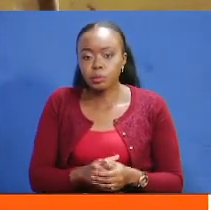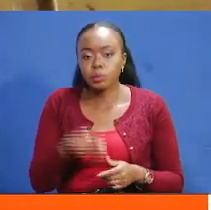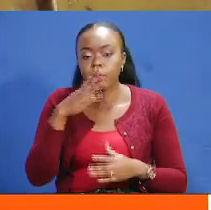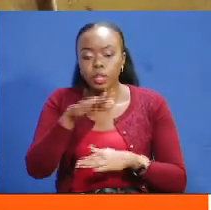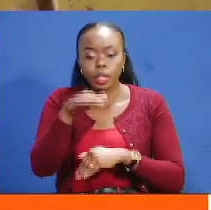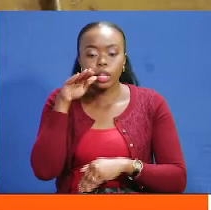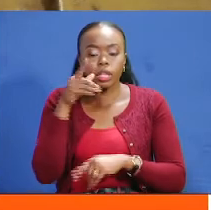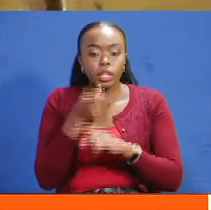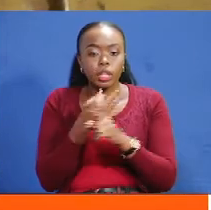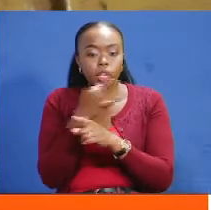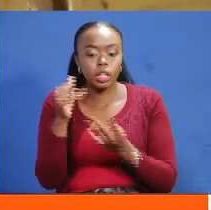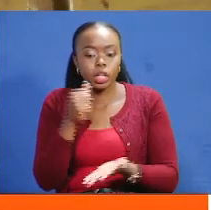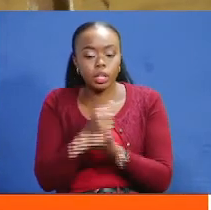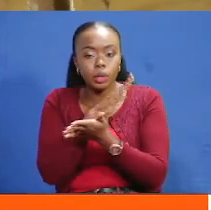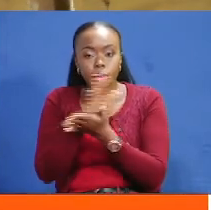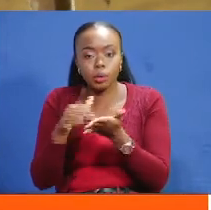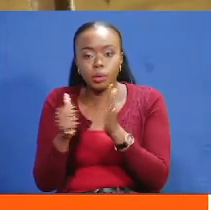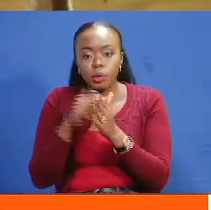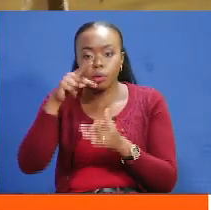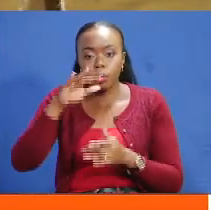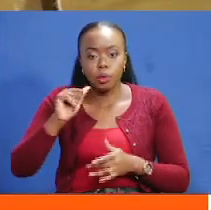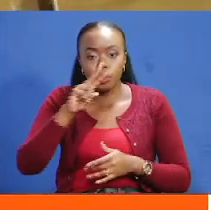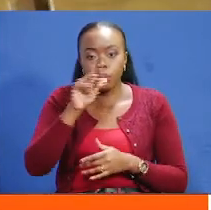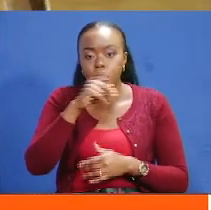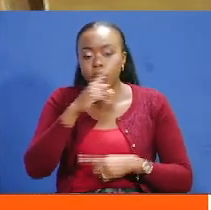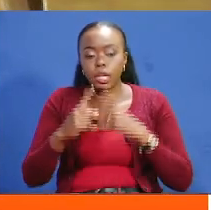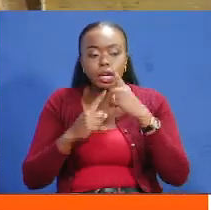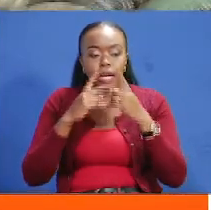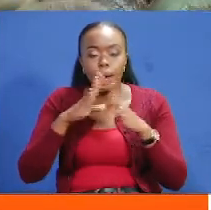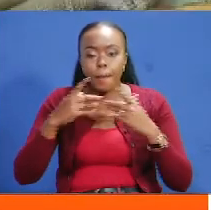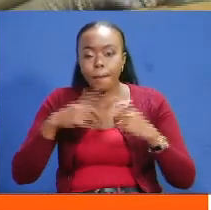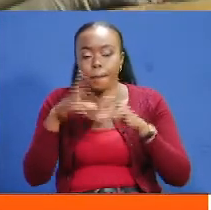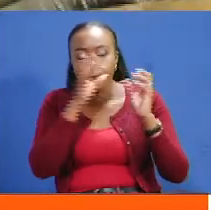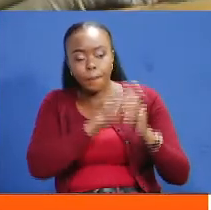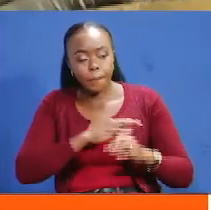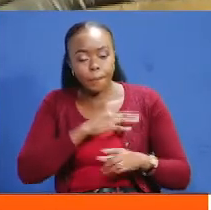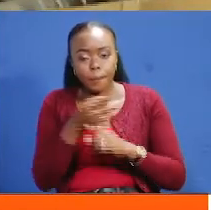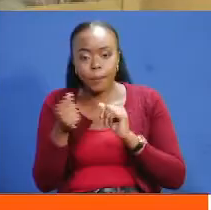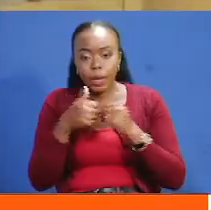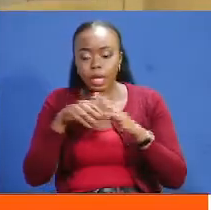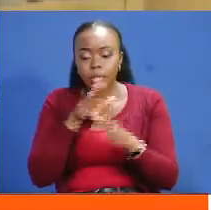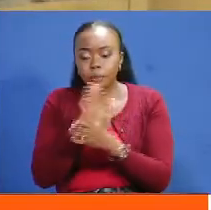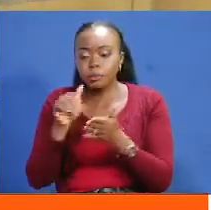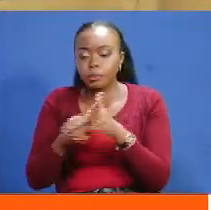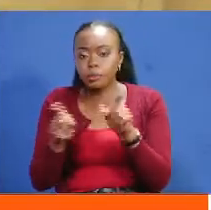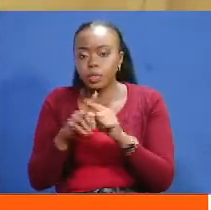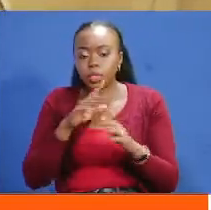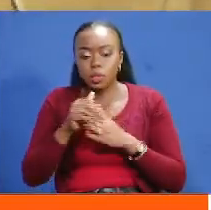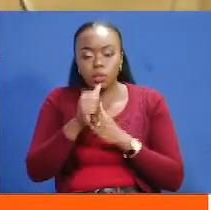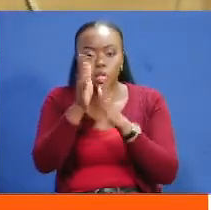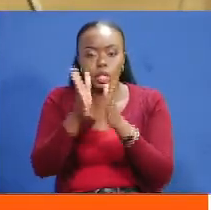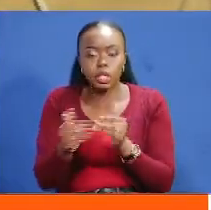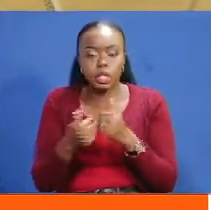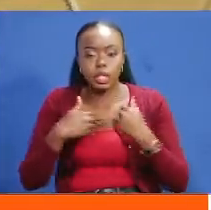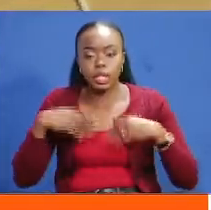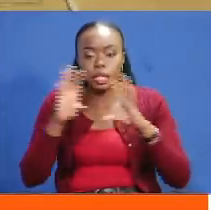Wito wa msaada wa mbunge wa eneo hilo Paul Nzengu ulizaa matunda na kampuni za madini katika eneo hilo zikiongozwa